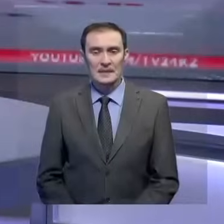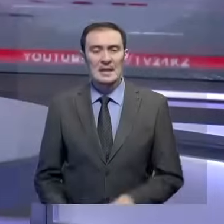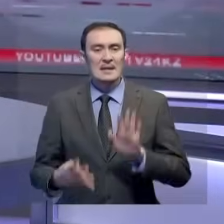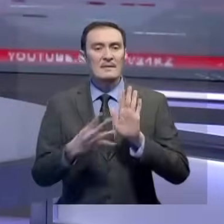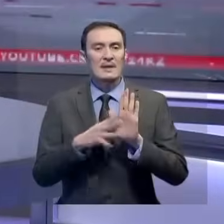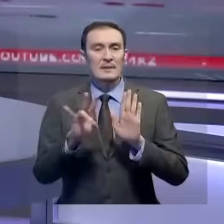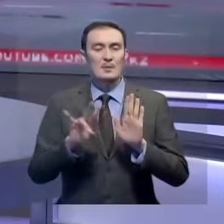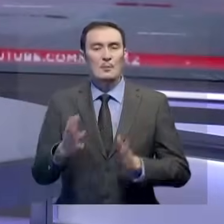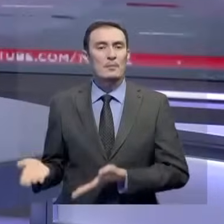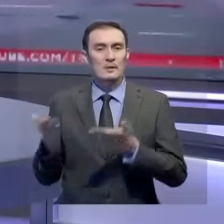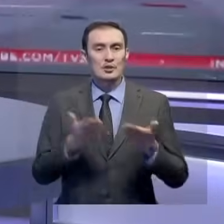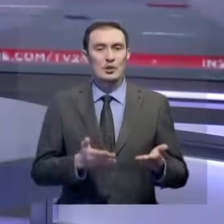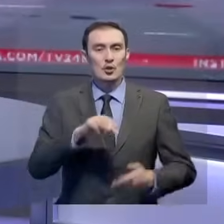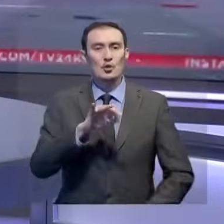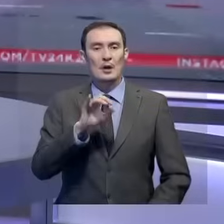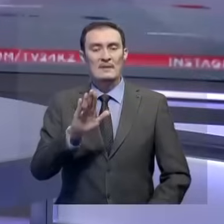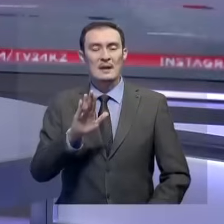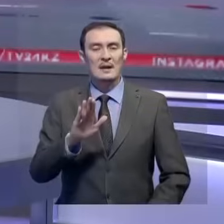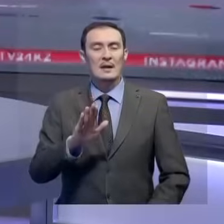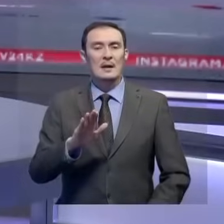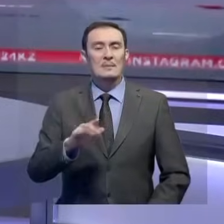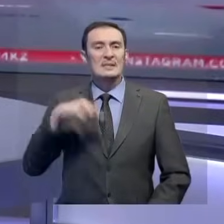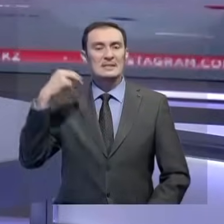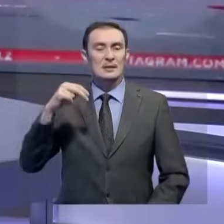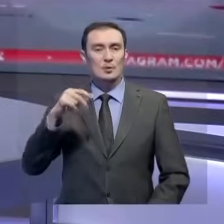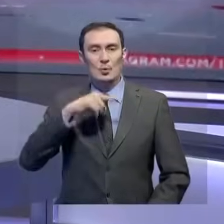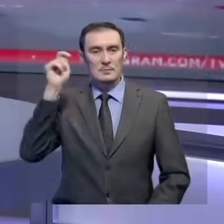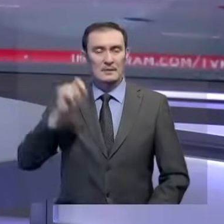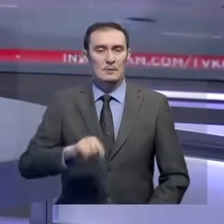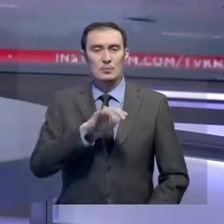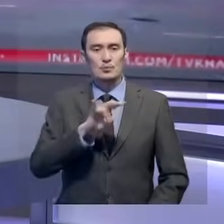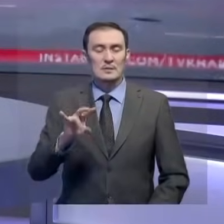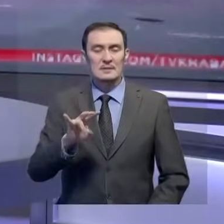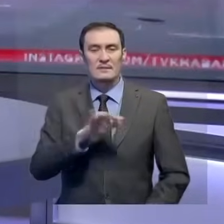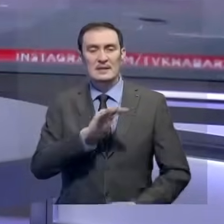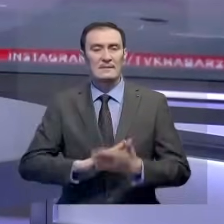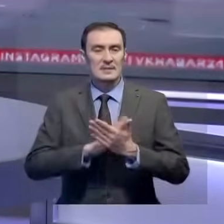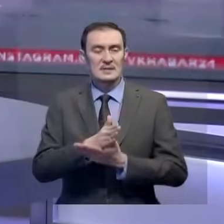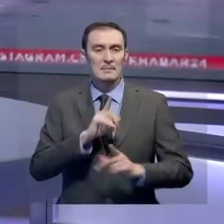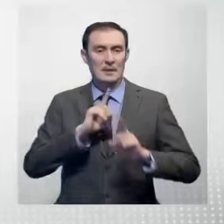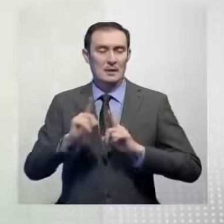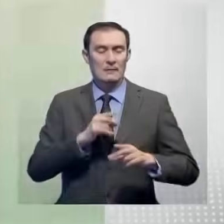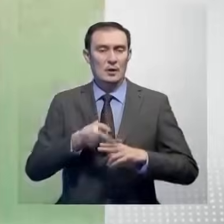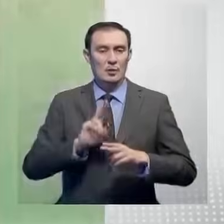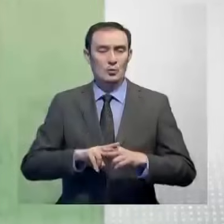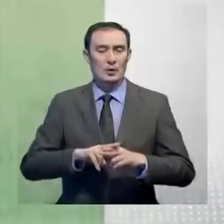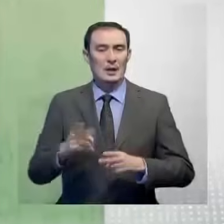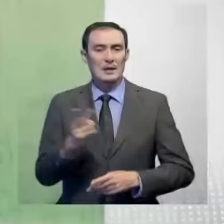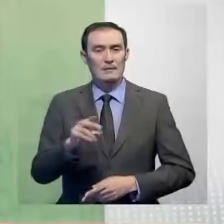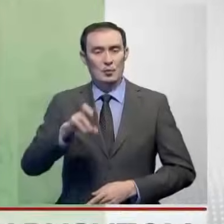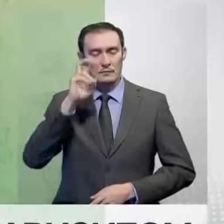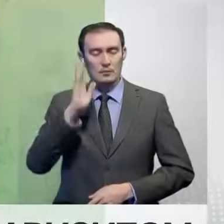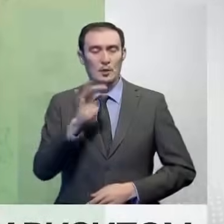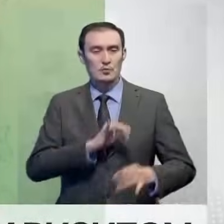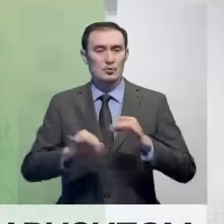9 ноября по приглашению Касым-Жомарта Токаева Владимир Путин посетит Астану с официальным визитом. Запланированы переговоры, в ходе которых лидеры двух стран